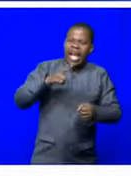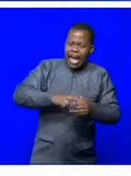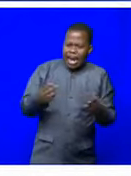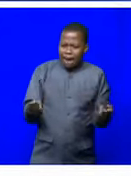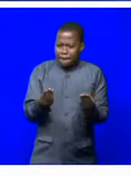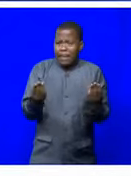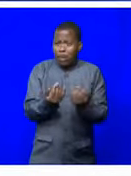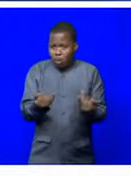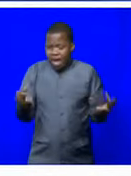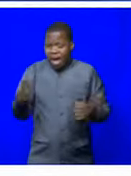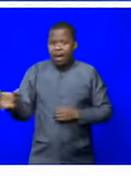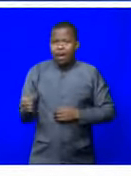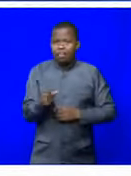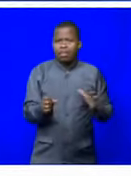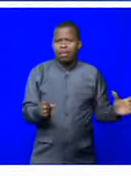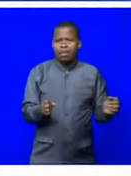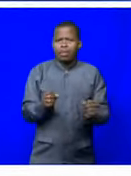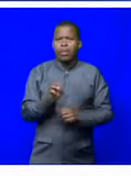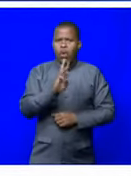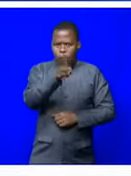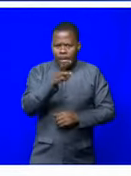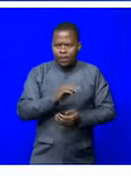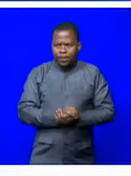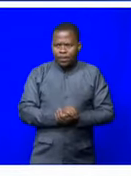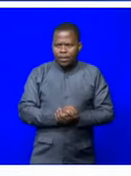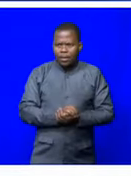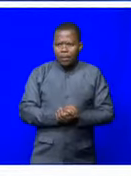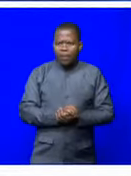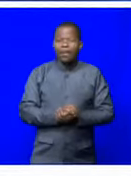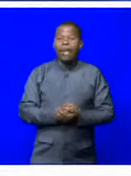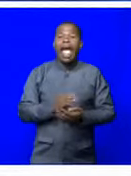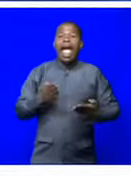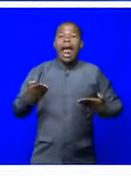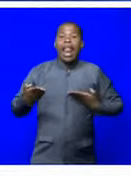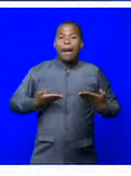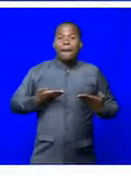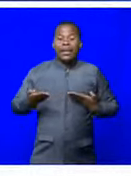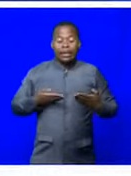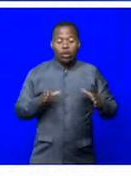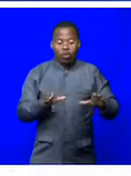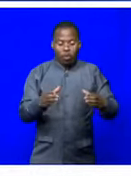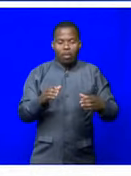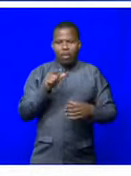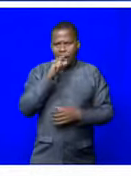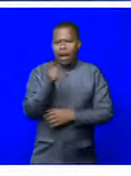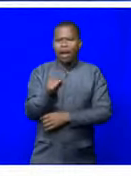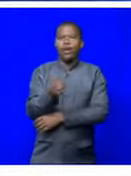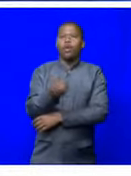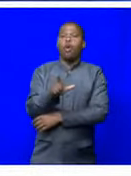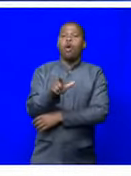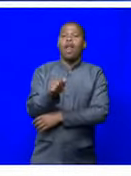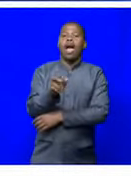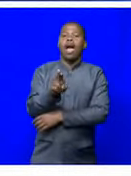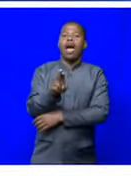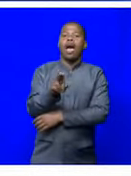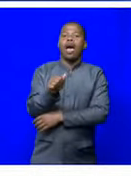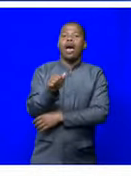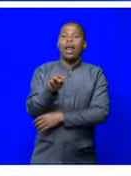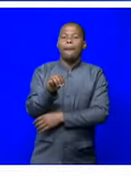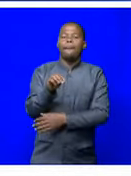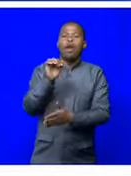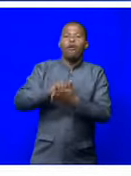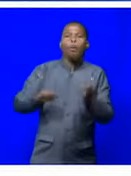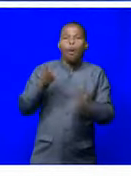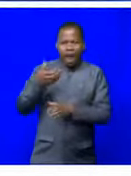group lekungiletinye inkampani leti based eSingapore seyende sinqumo emva kwaloluvakasho lwengonyama ukuthi